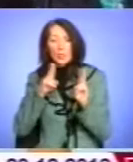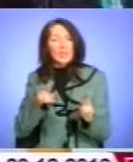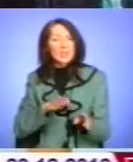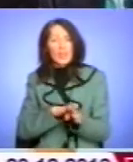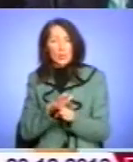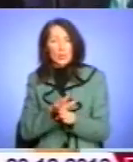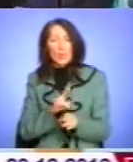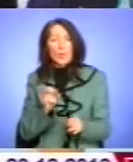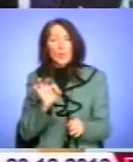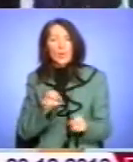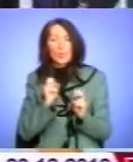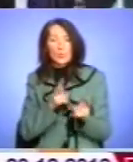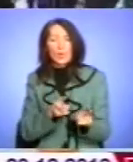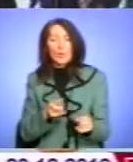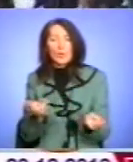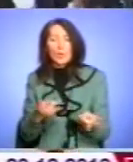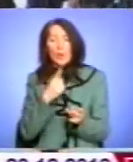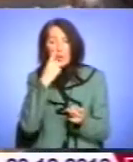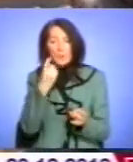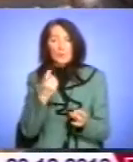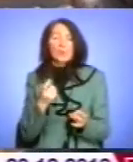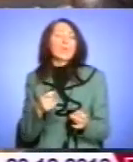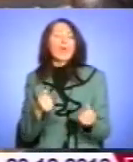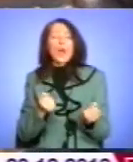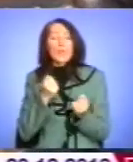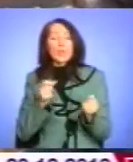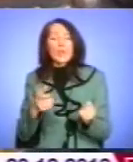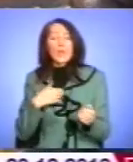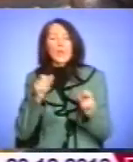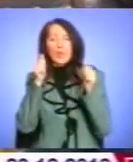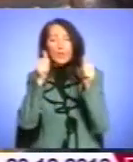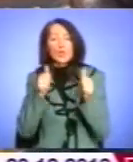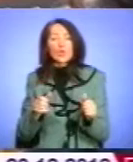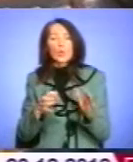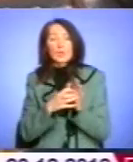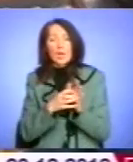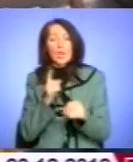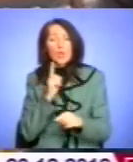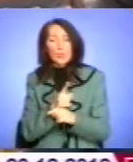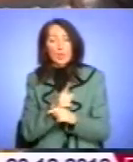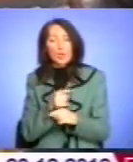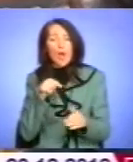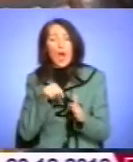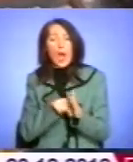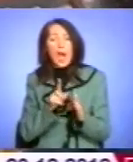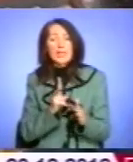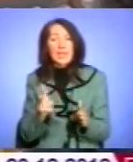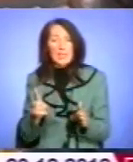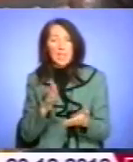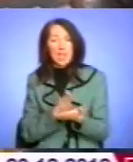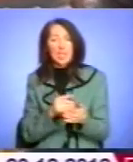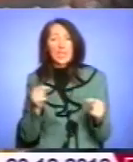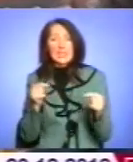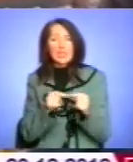Про небезпеку доводиться попереджувати машиністам. Ми вивішуємо знаки забороняючого характеру, на яких є